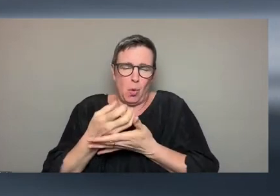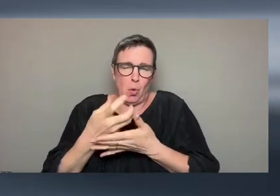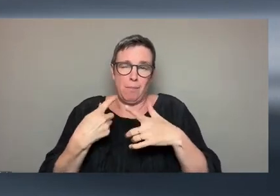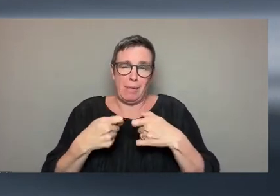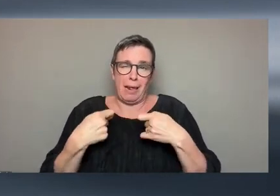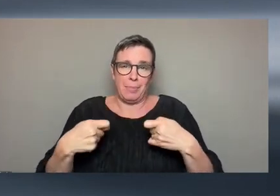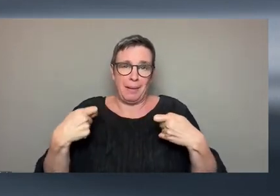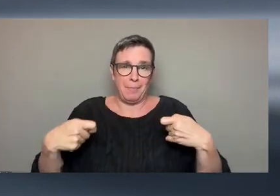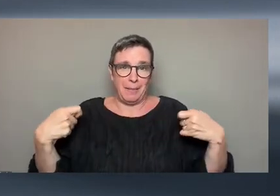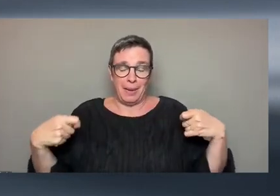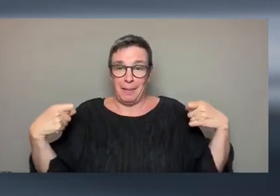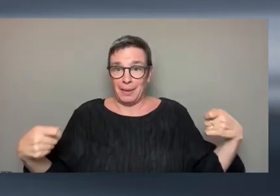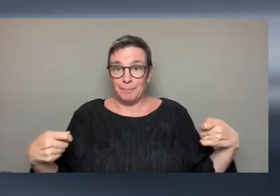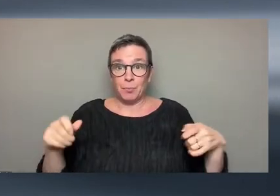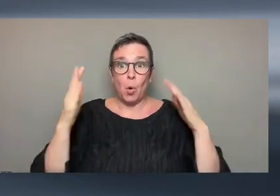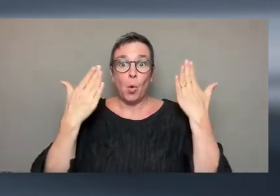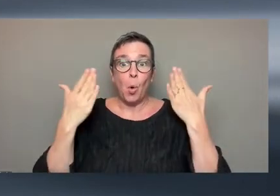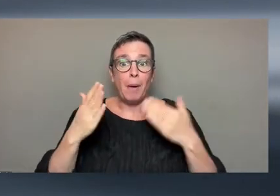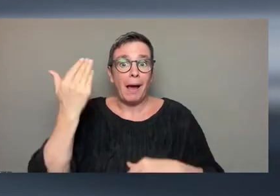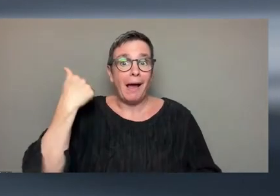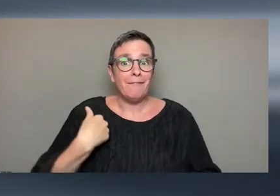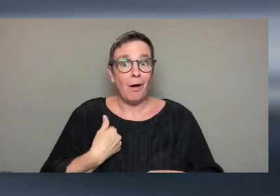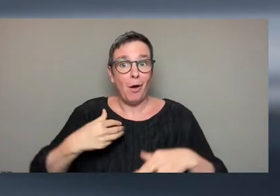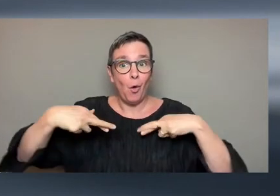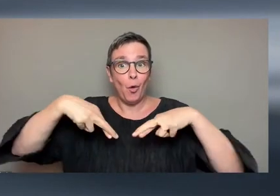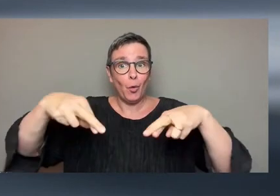environnement-là que dans la rue que nous avons vue avant.